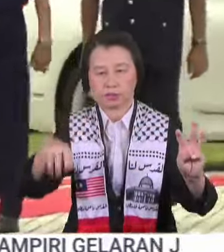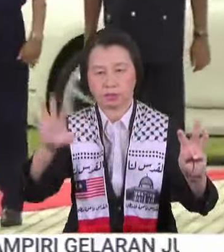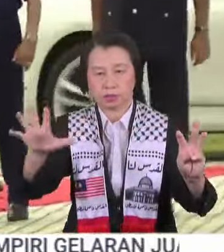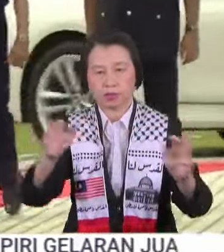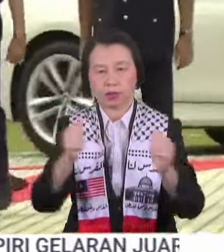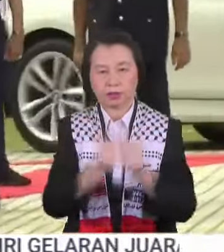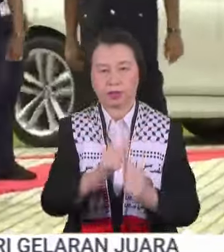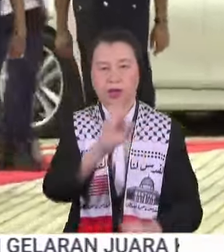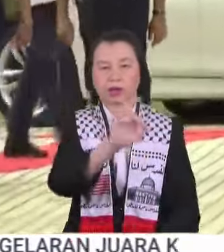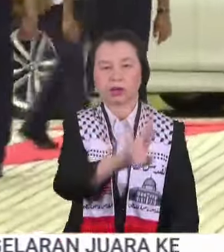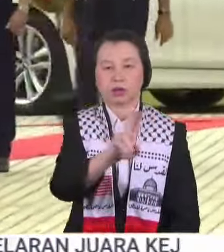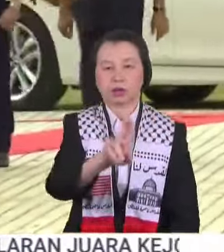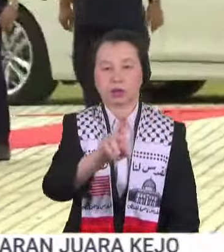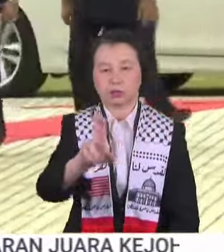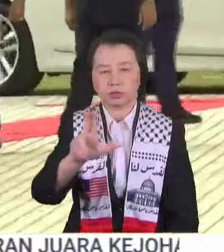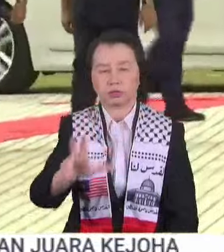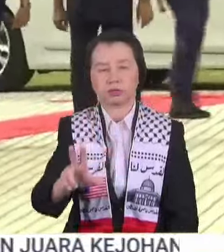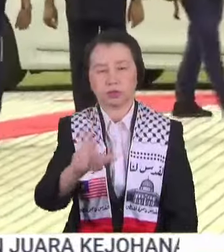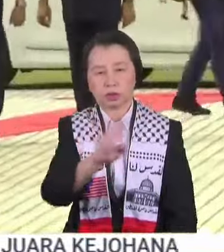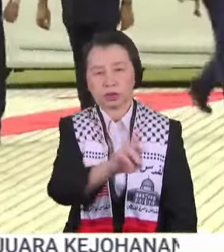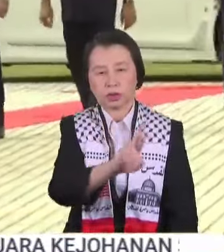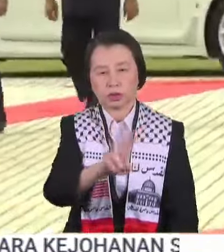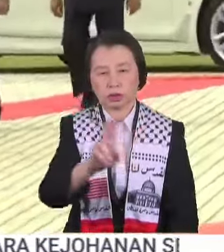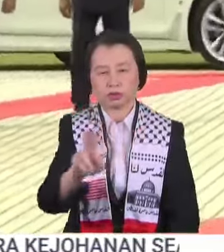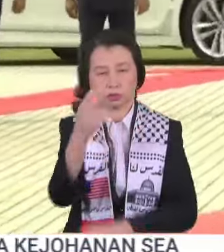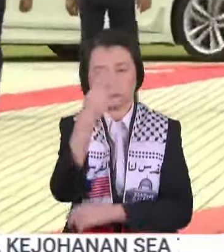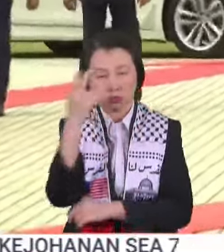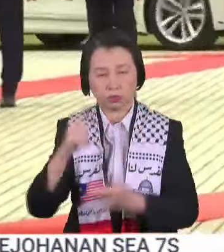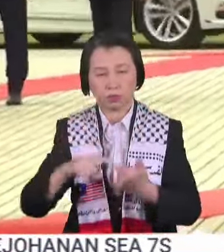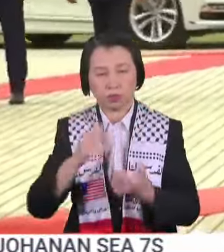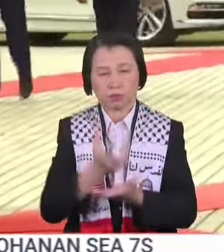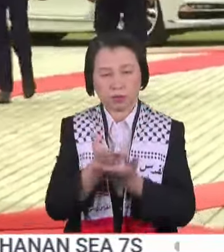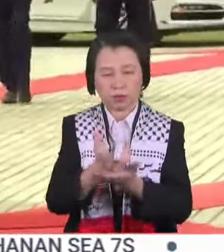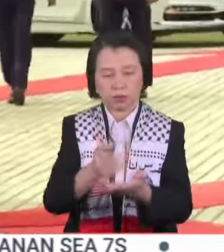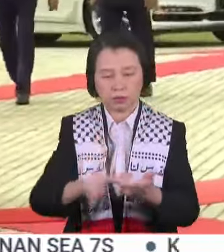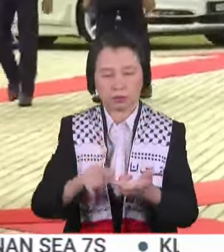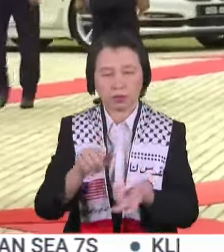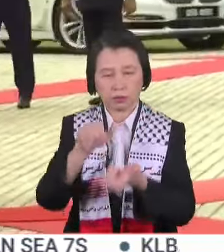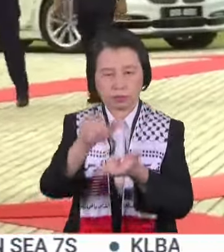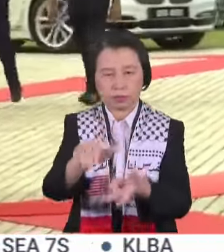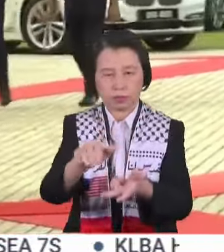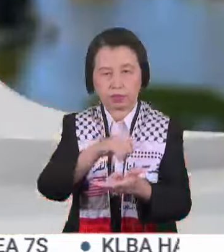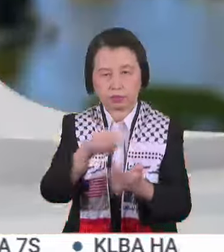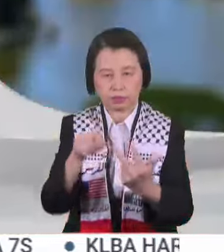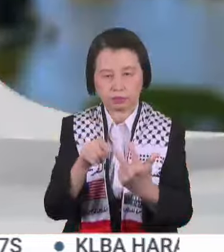rang undang-undang akan dibentangkan iaitu berkaitan perhutanan, pelabuhan dan perbekalan.